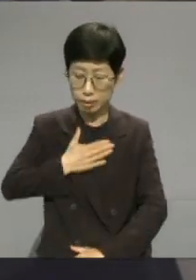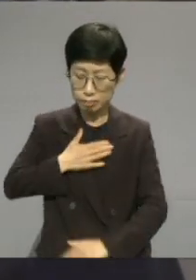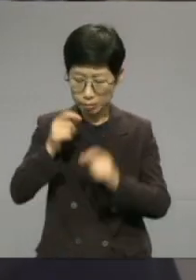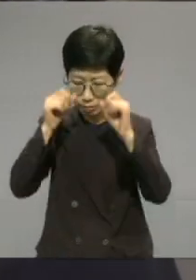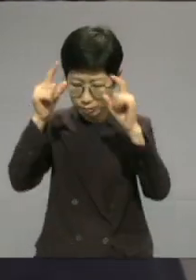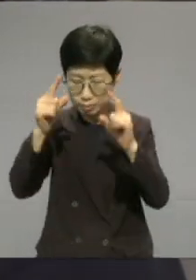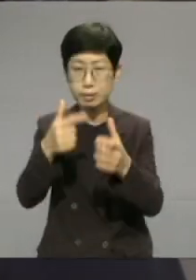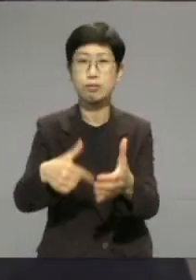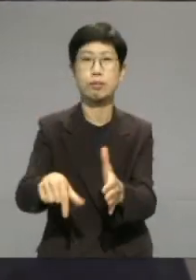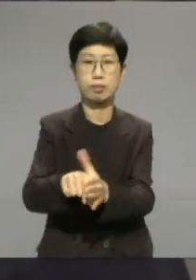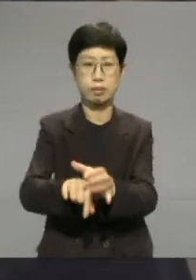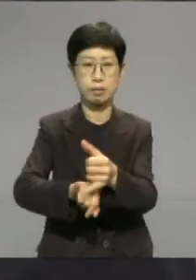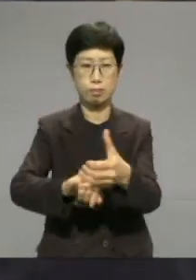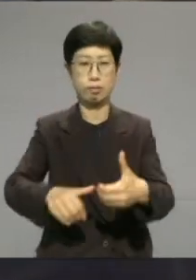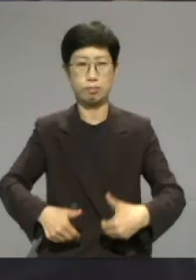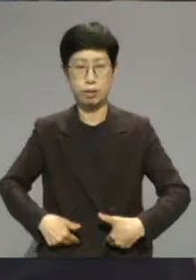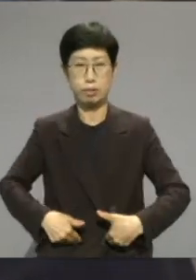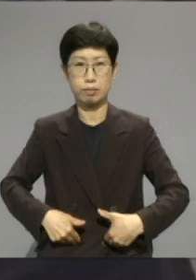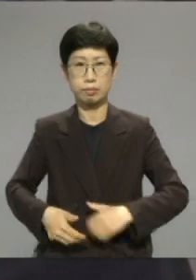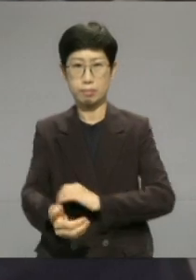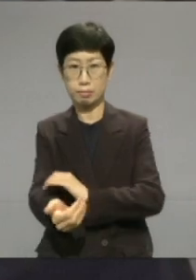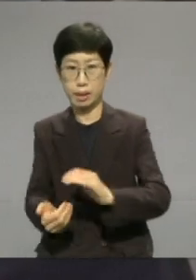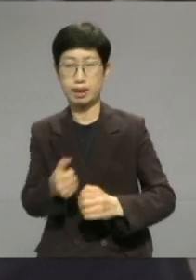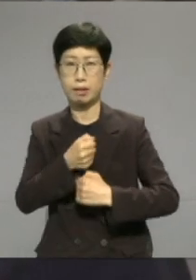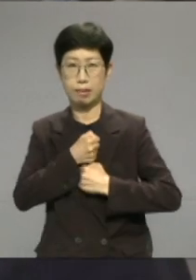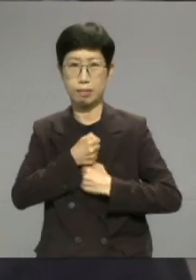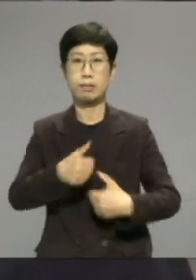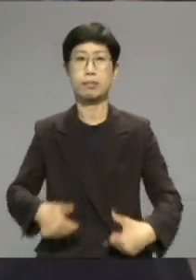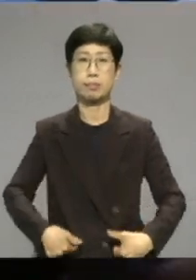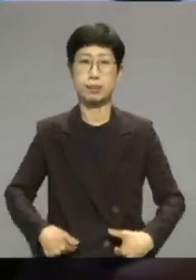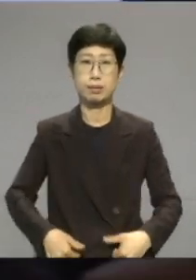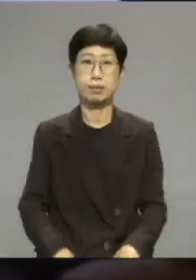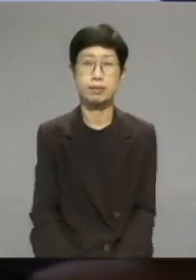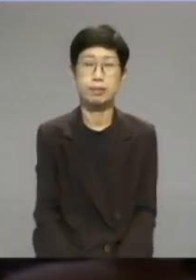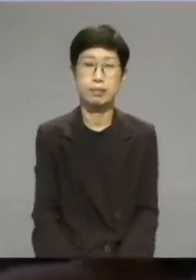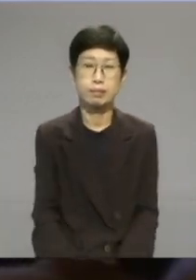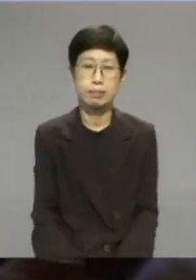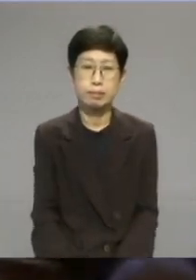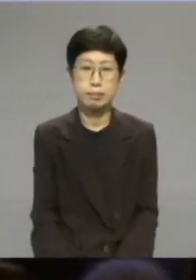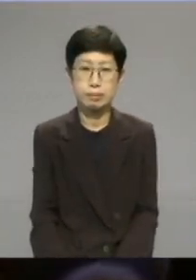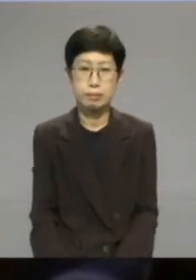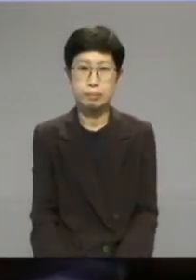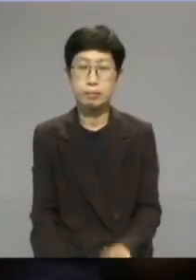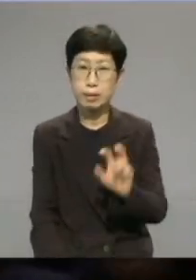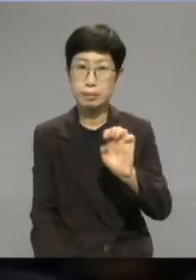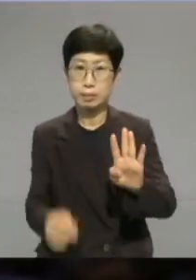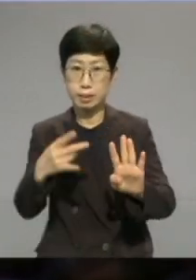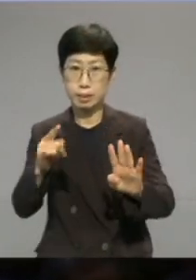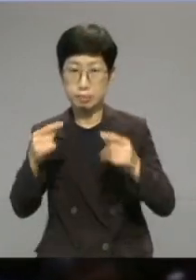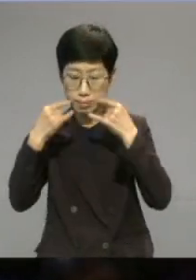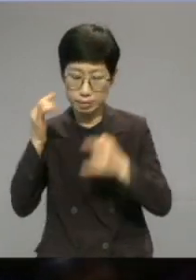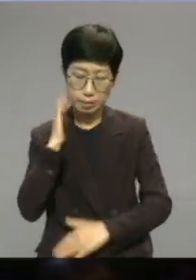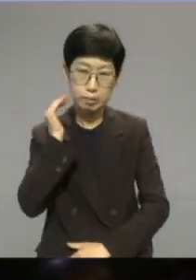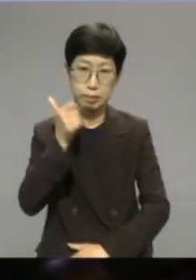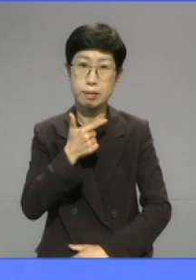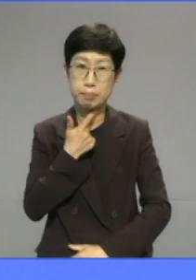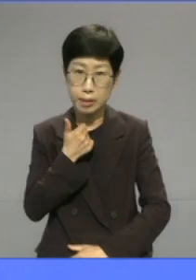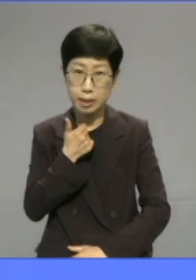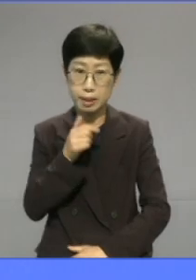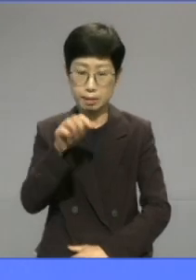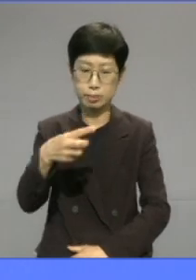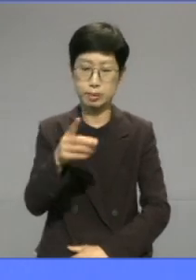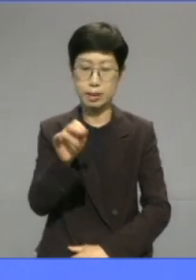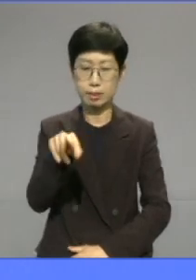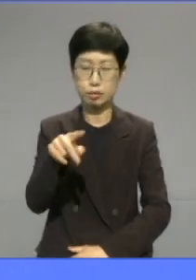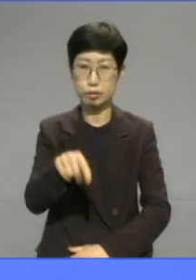conscience pour éviter de se réveiller avec la gueule de bois le 8 juillet. 제24대 프랑스 대통령을 지낸 프랑수아